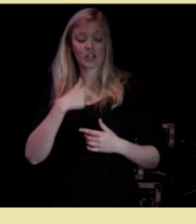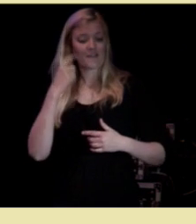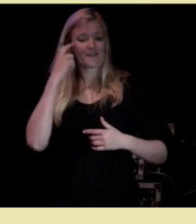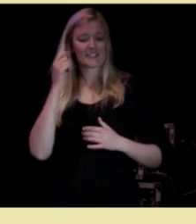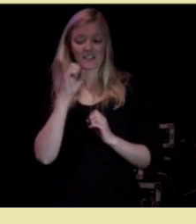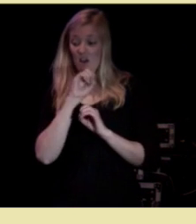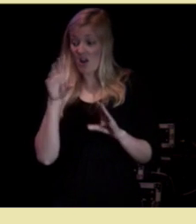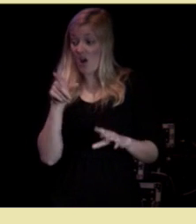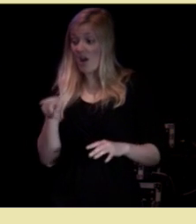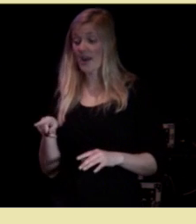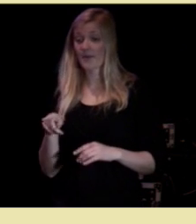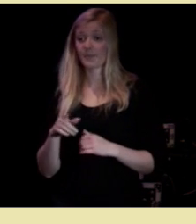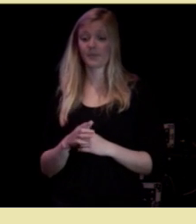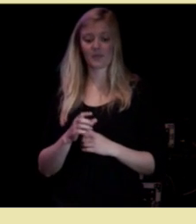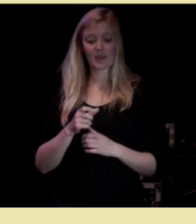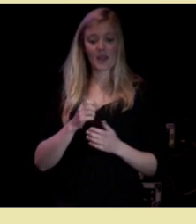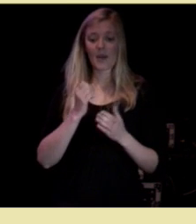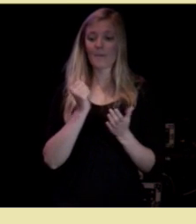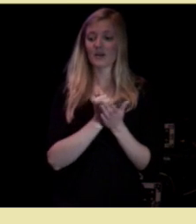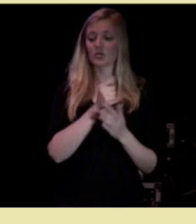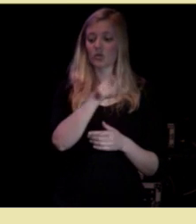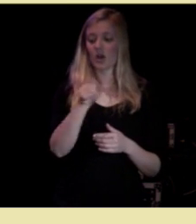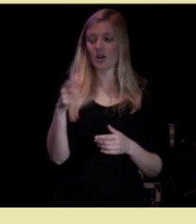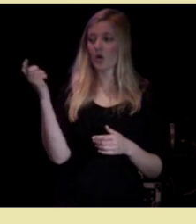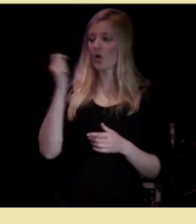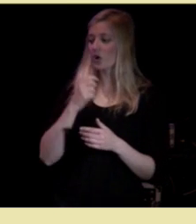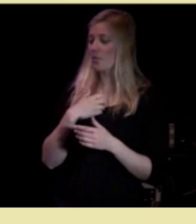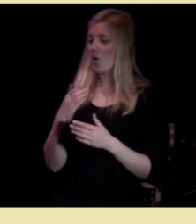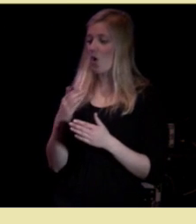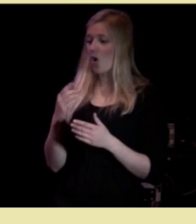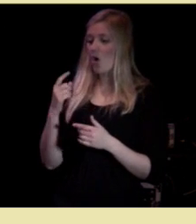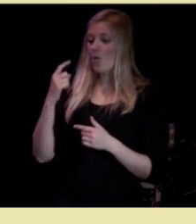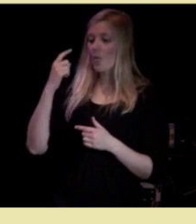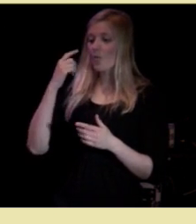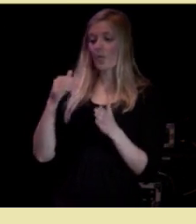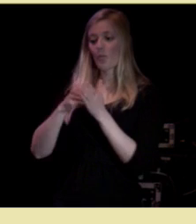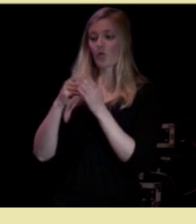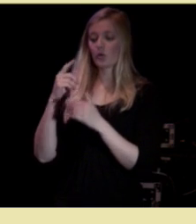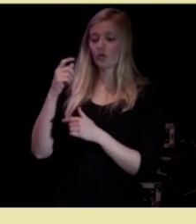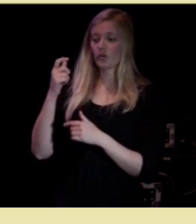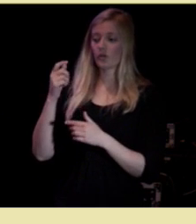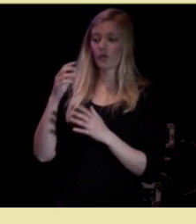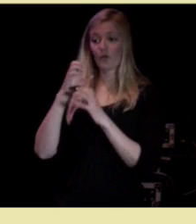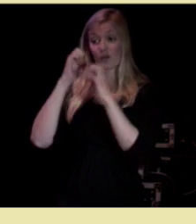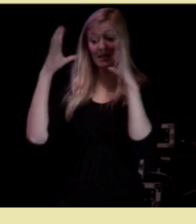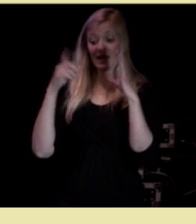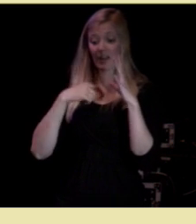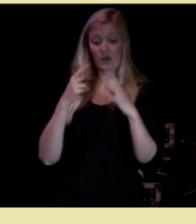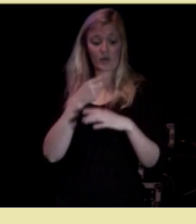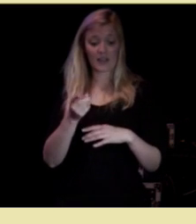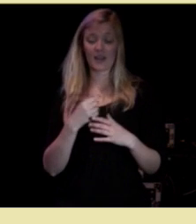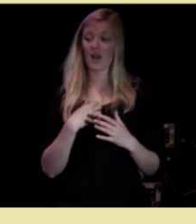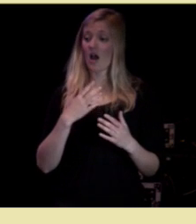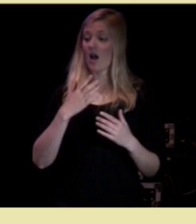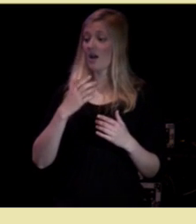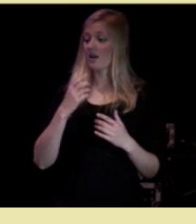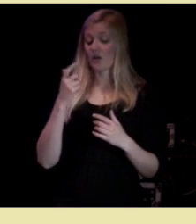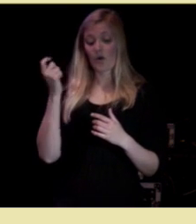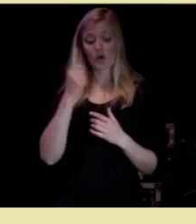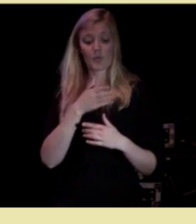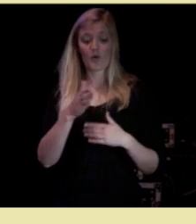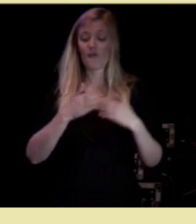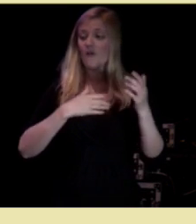det. Personalet lyttet til Eriks motforestillinger, og Erik lyttet til personalets faglige redegjørelse. Han